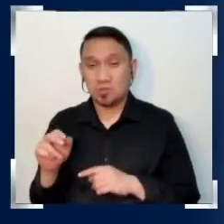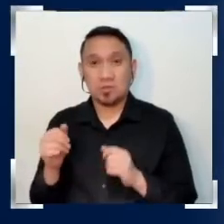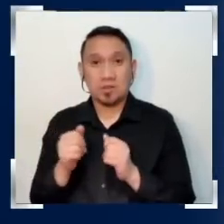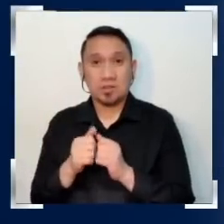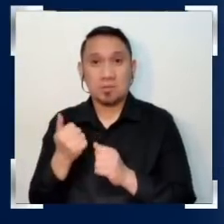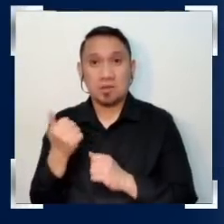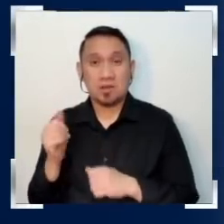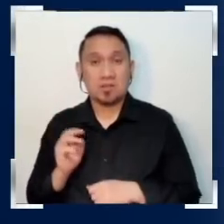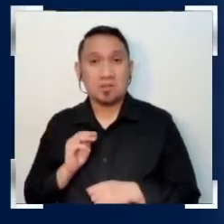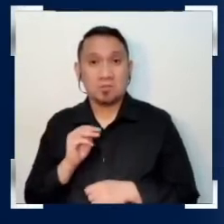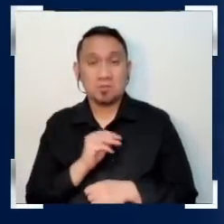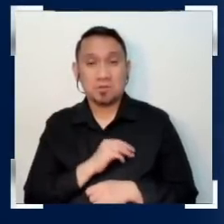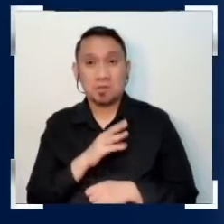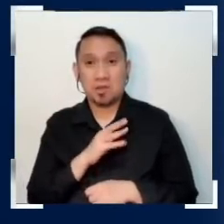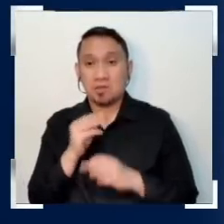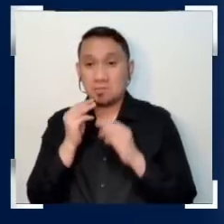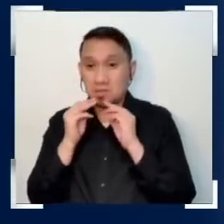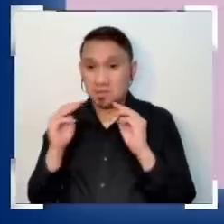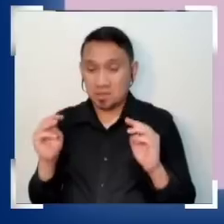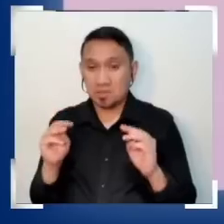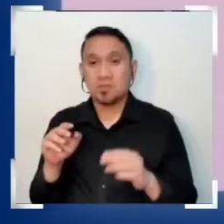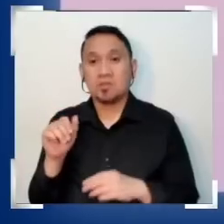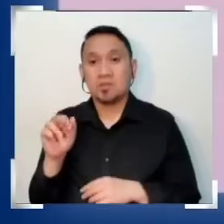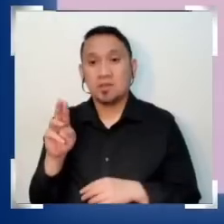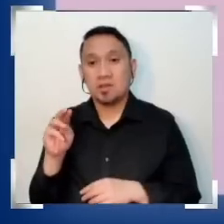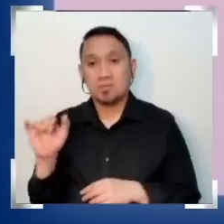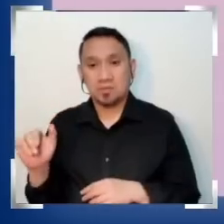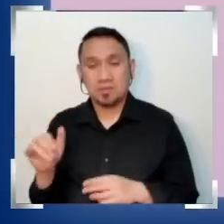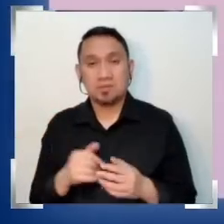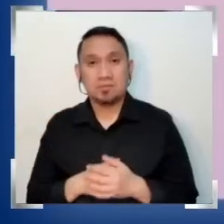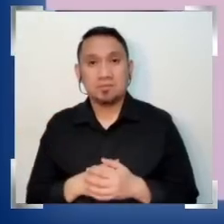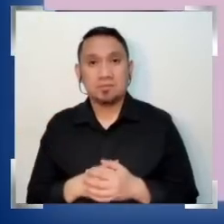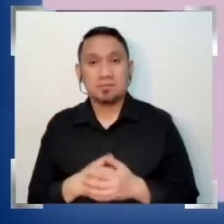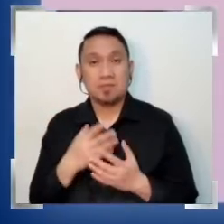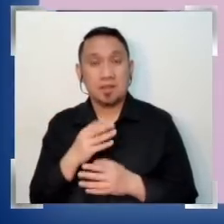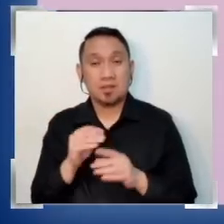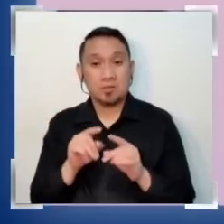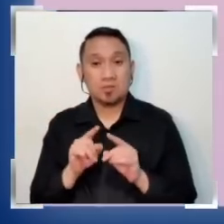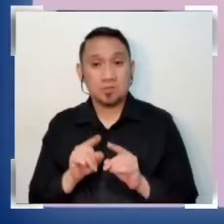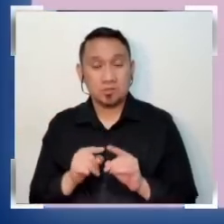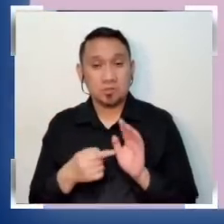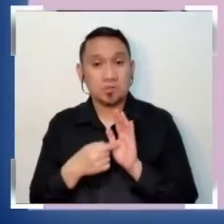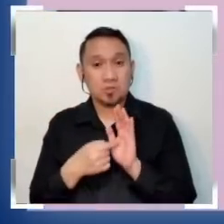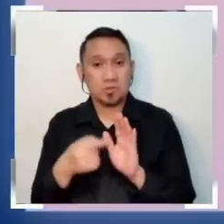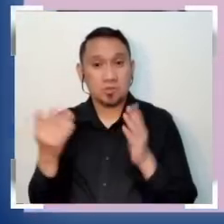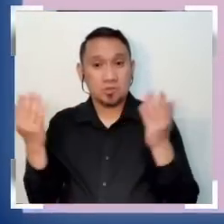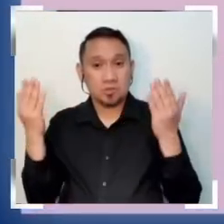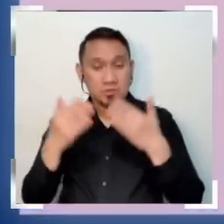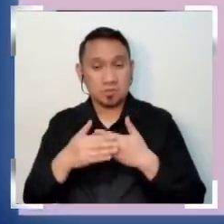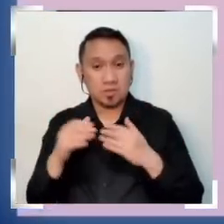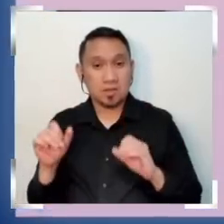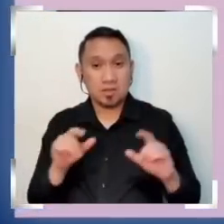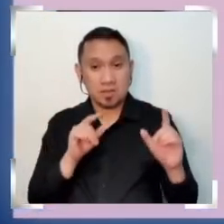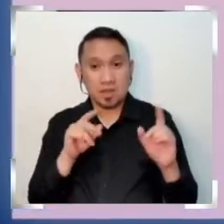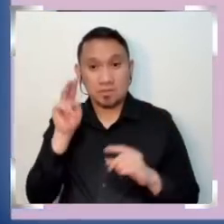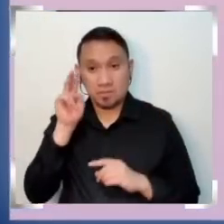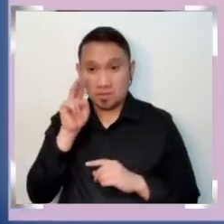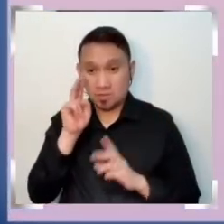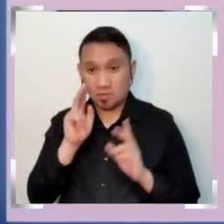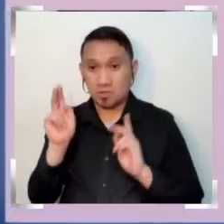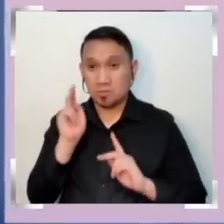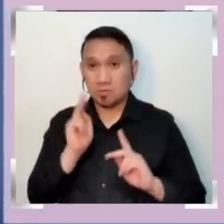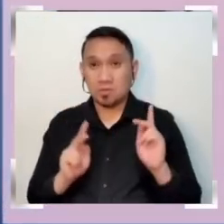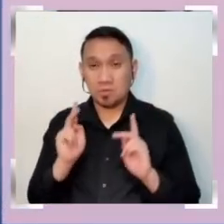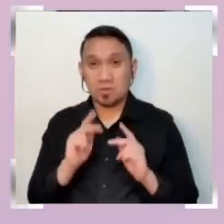at message para sa ARMY sa Weverse. Naglabas din ngayong gabi ang BTS na live video performance ng anniversary single